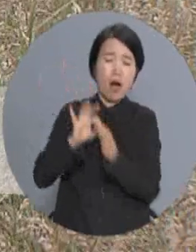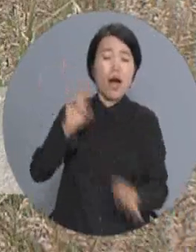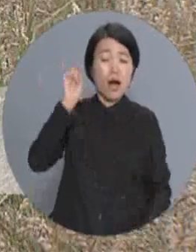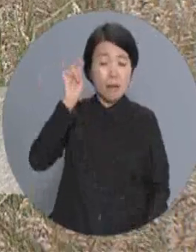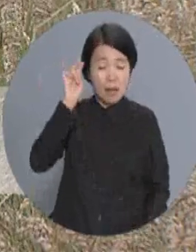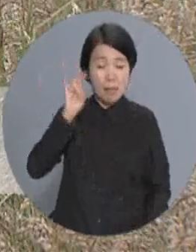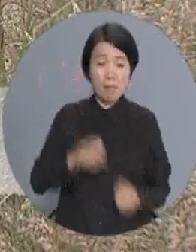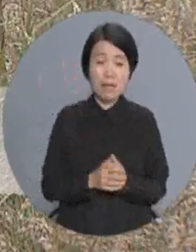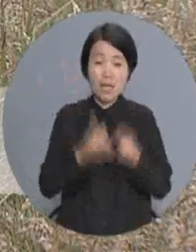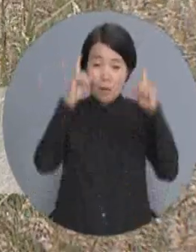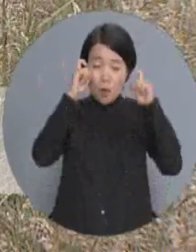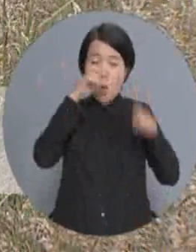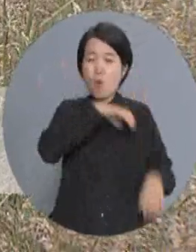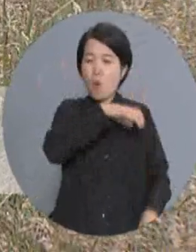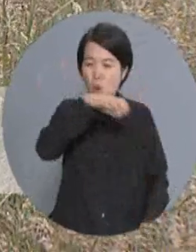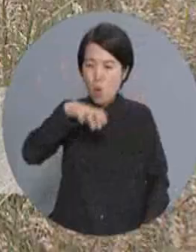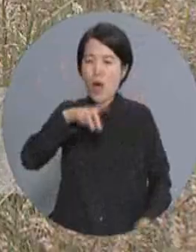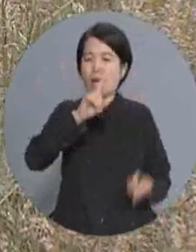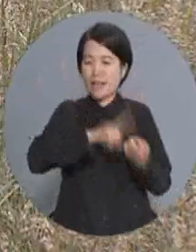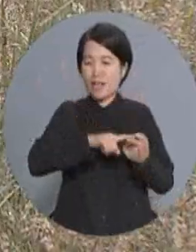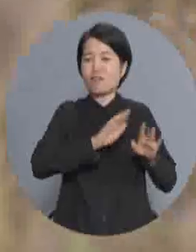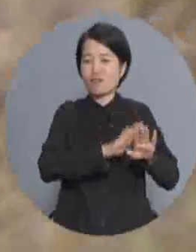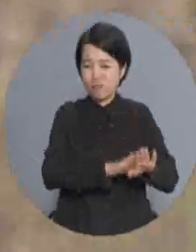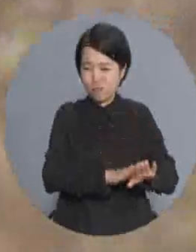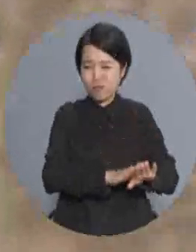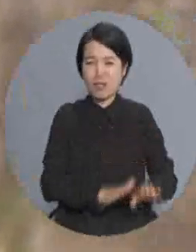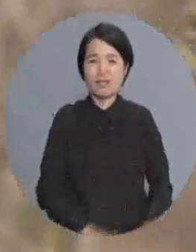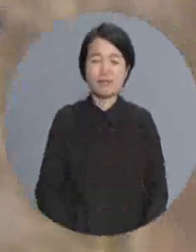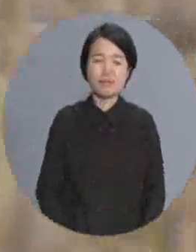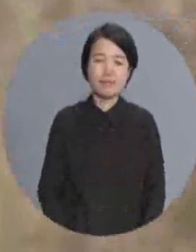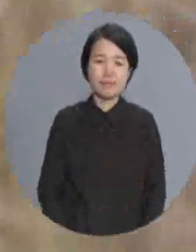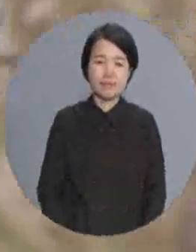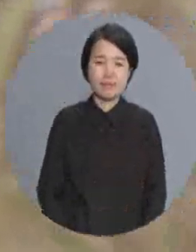보고 포토존을 포함한 일부 시설을 그대로 유지하기로 했습니다